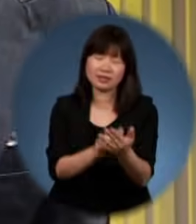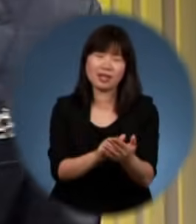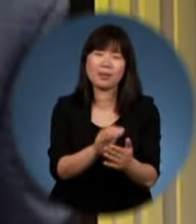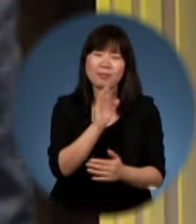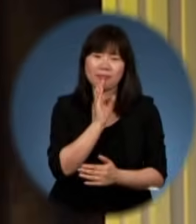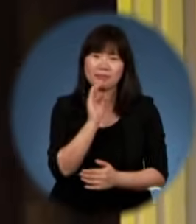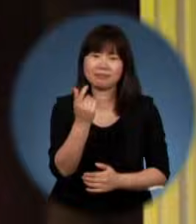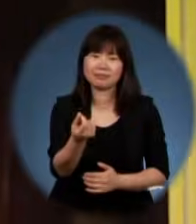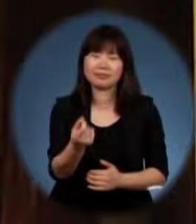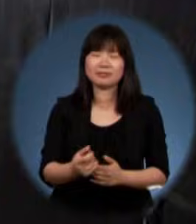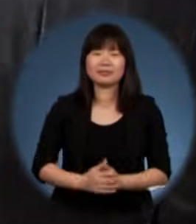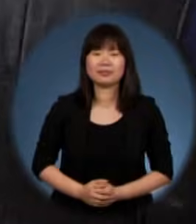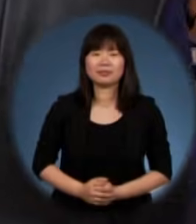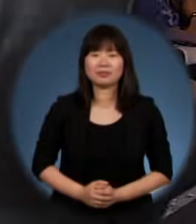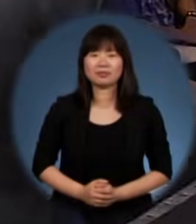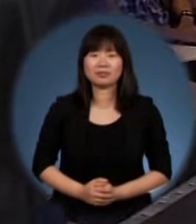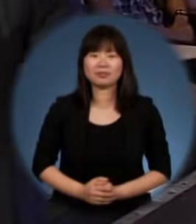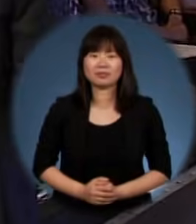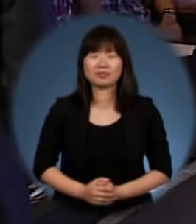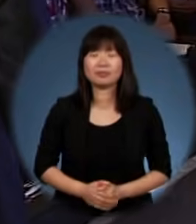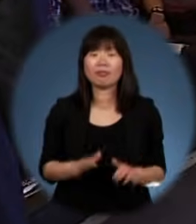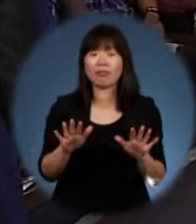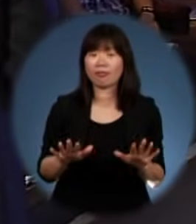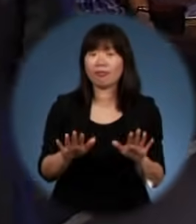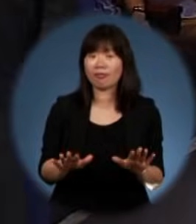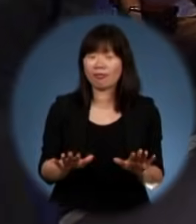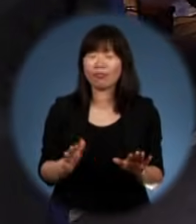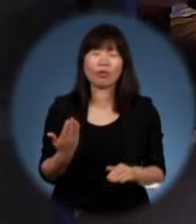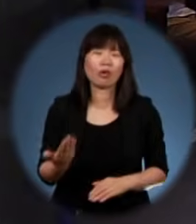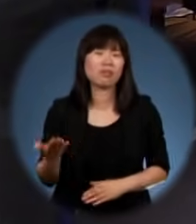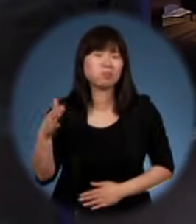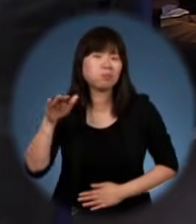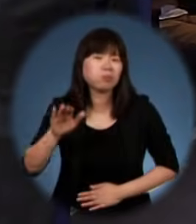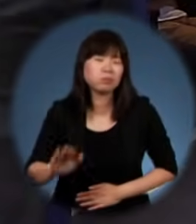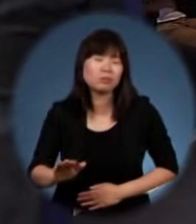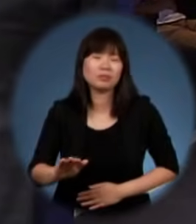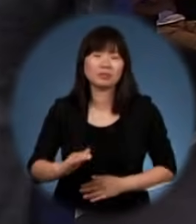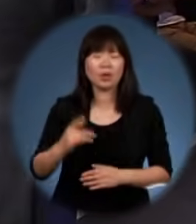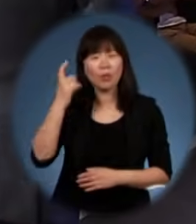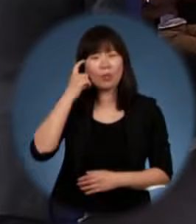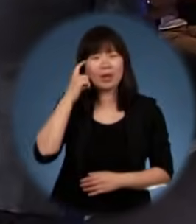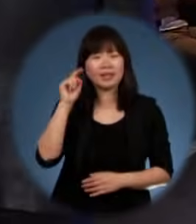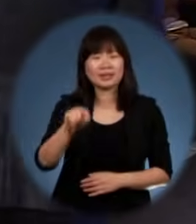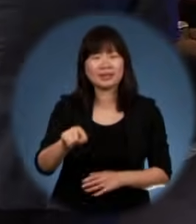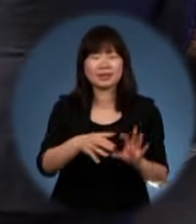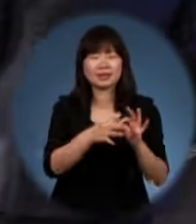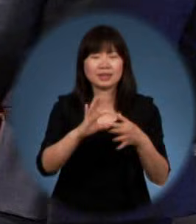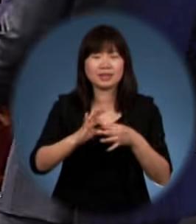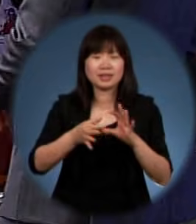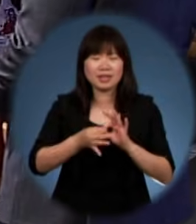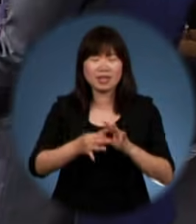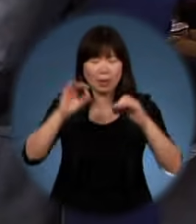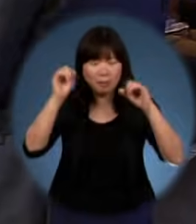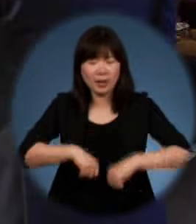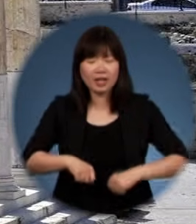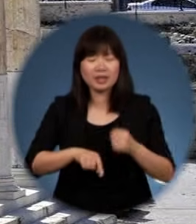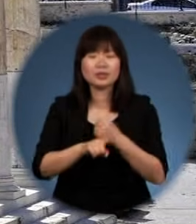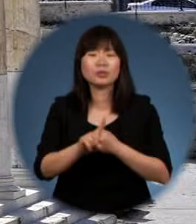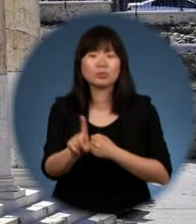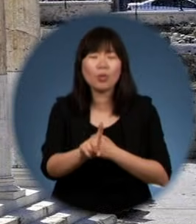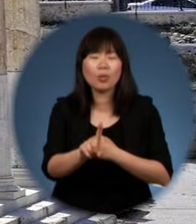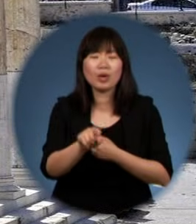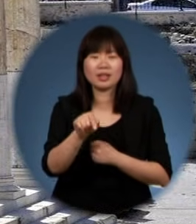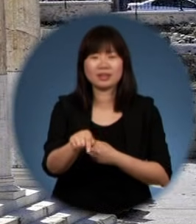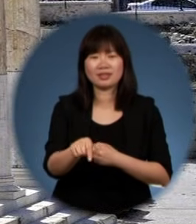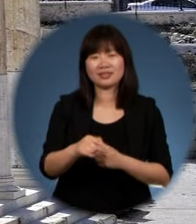했다는 것이죠 자 그런데 왜 이 그리스가 망 했을까요 이것은